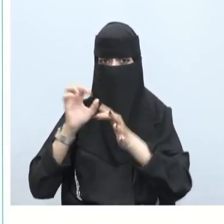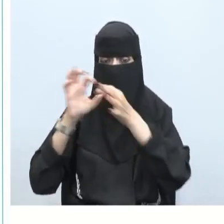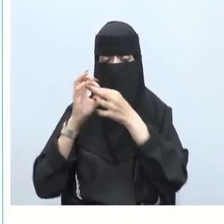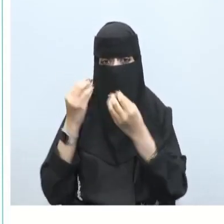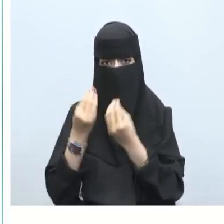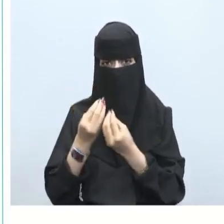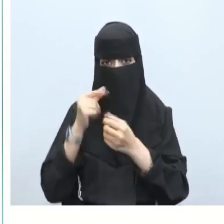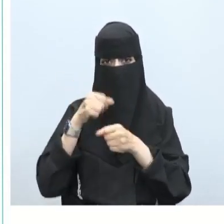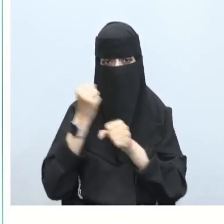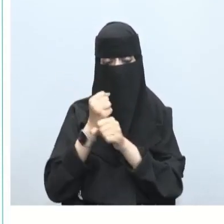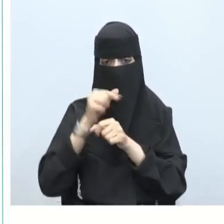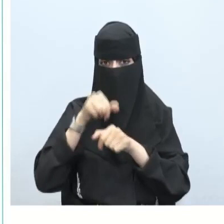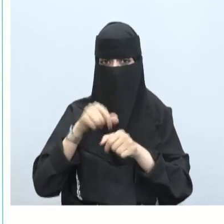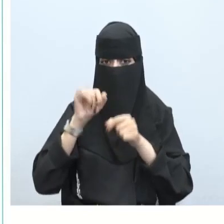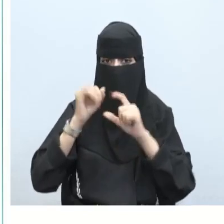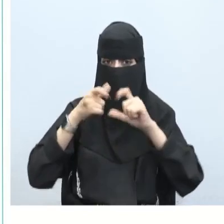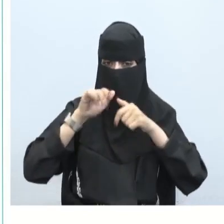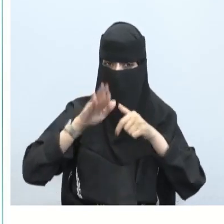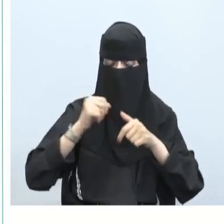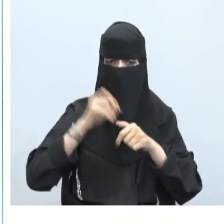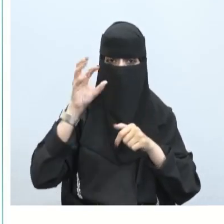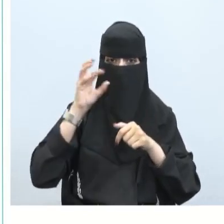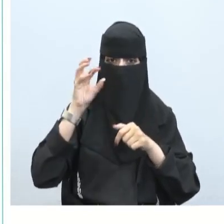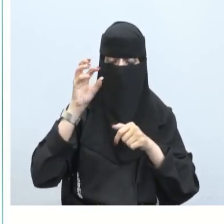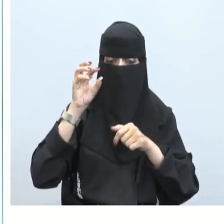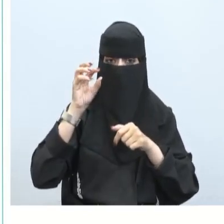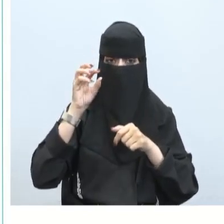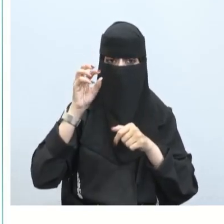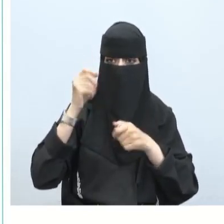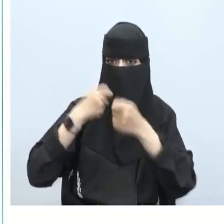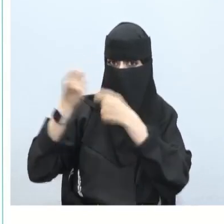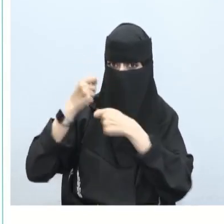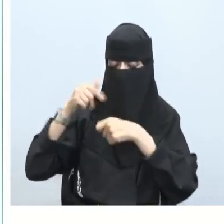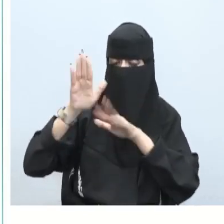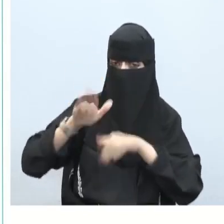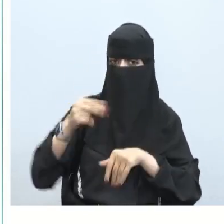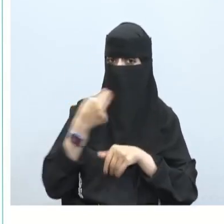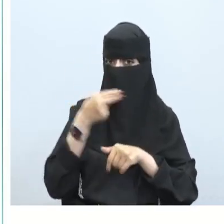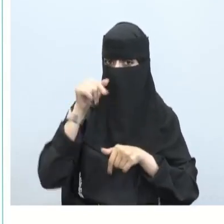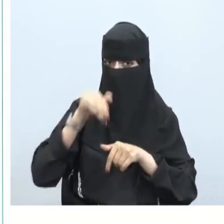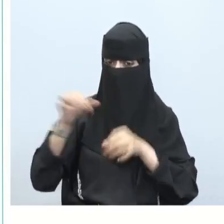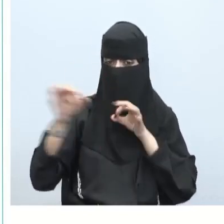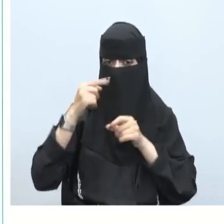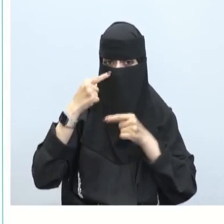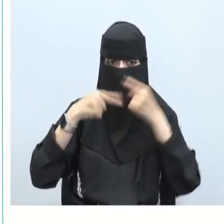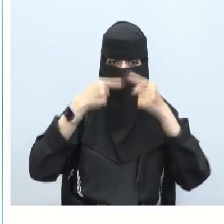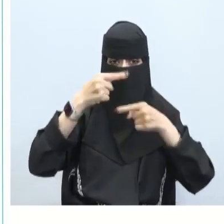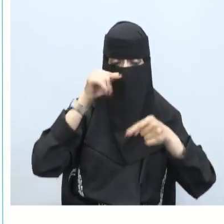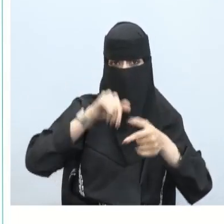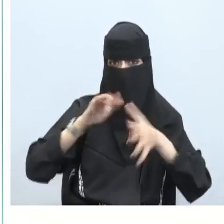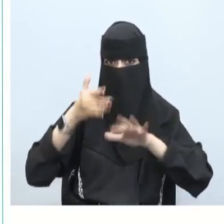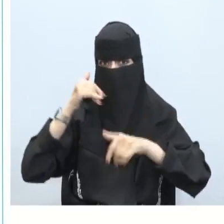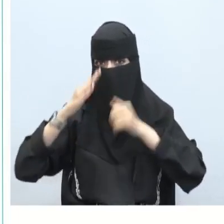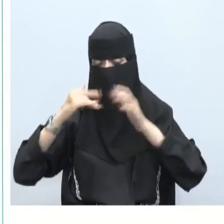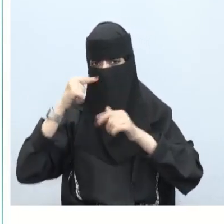في عمل المنظمات التجاريه المظ حتى الحكوميه كما ذكرنا اقرب الامثله في حياتنا اليوميه ايضا قد نمارس